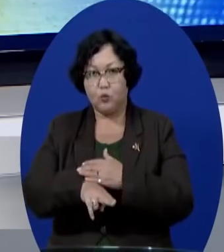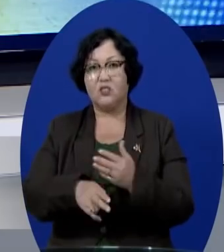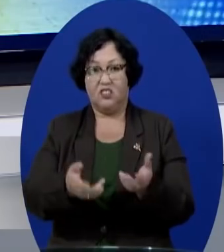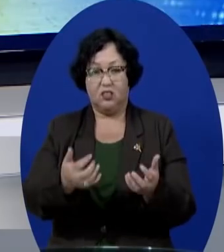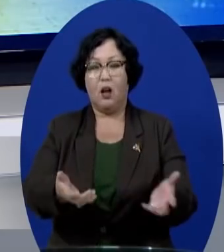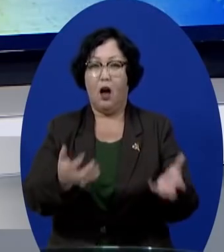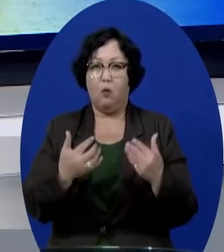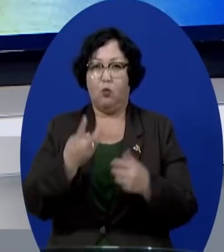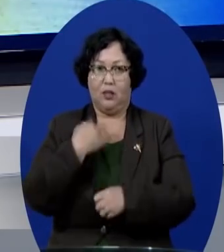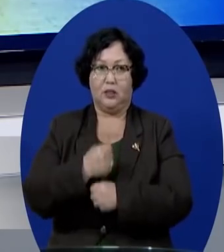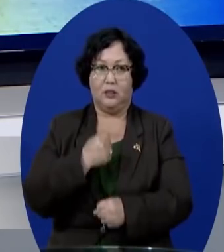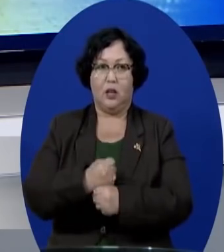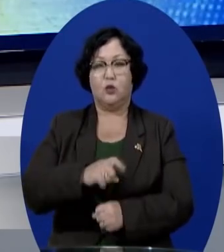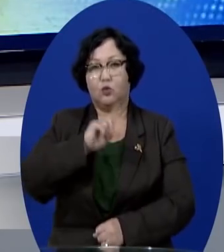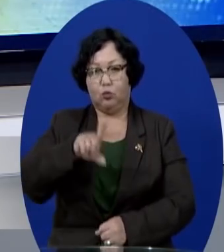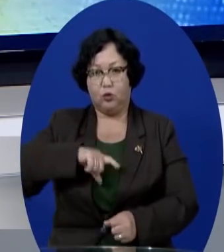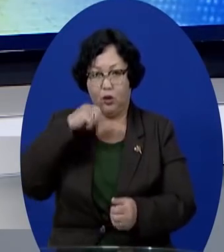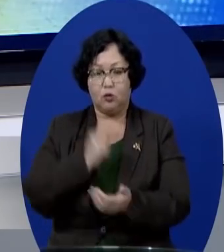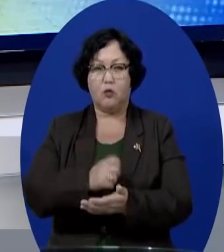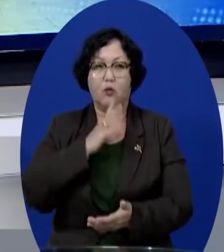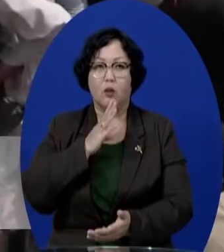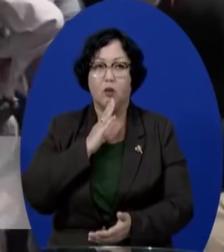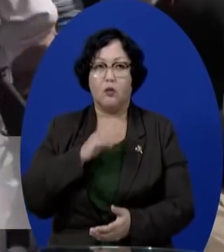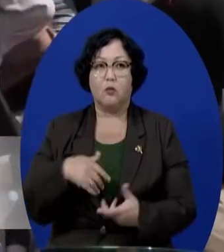ажиллагаанд дамжин өнгөрөх зөвшөөрөл олгохоор болсон байна.